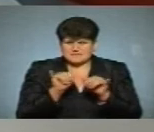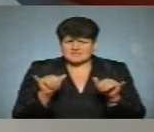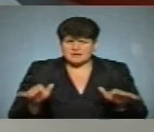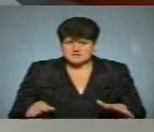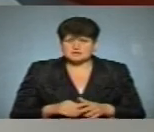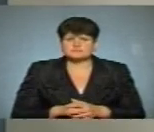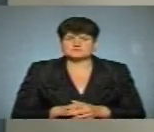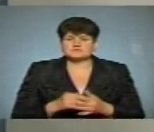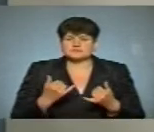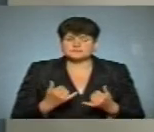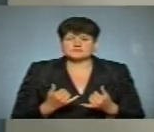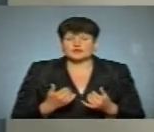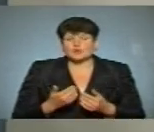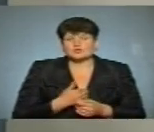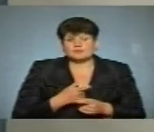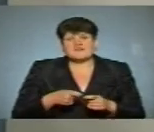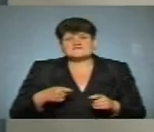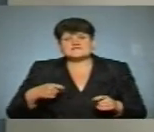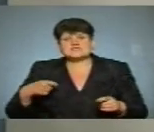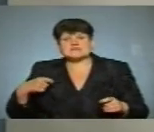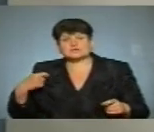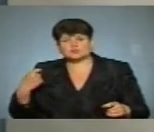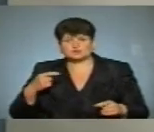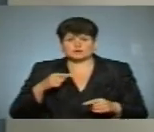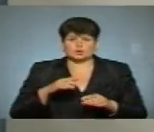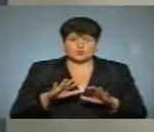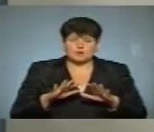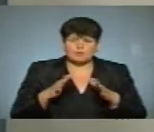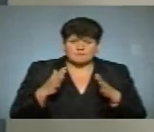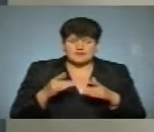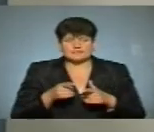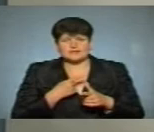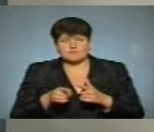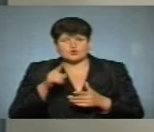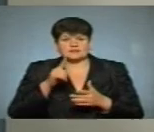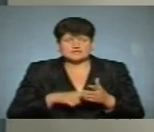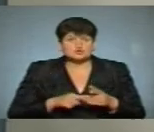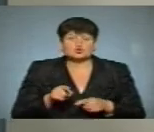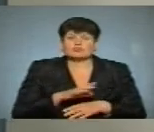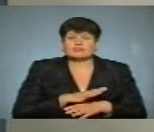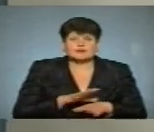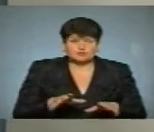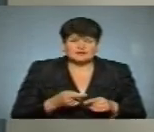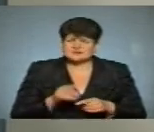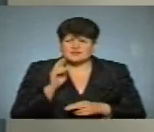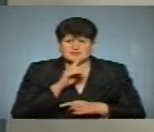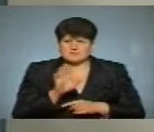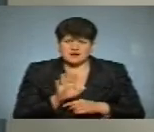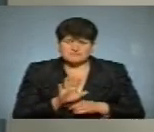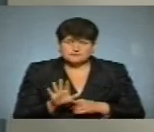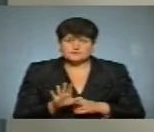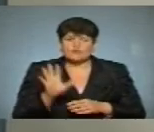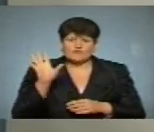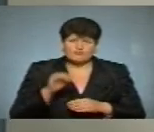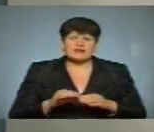нас завжди хотілося б відтягнути той момент надходження другої хвилі або надіятися, що його взагалі не буде. Ну, це буде неправильно, тому що весь